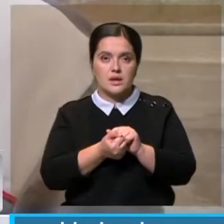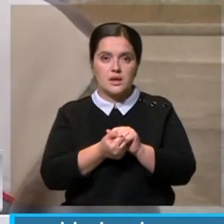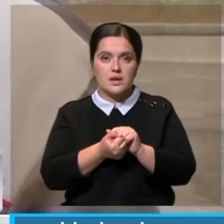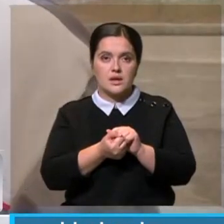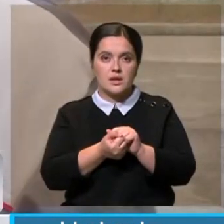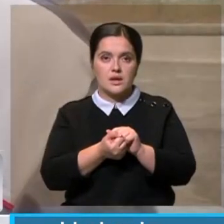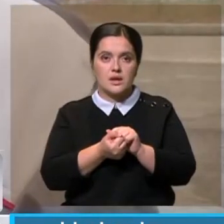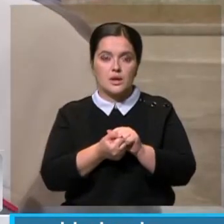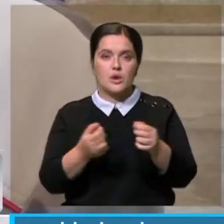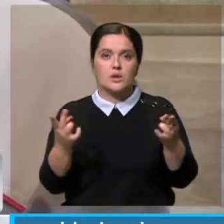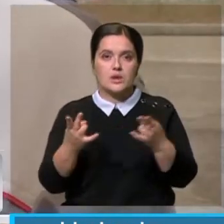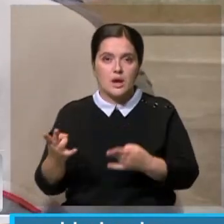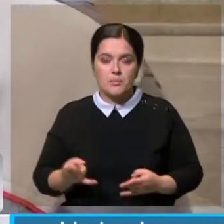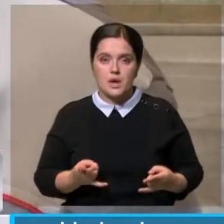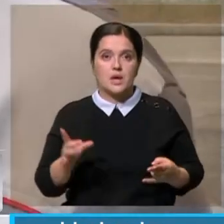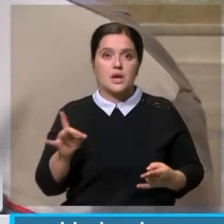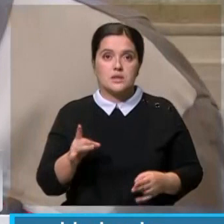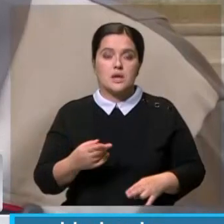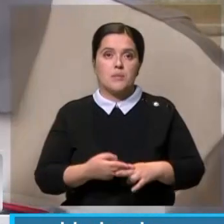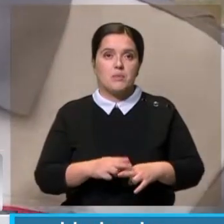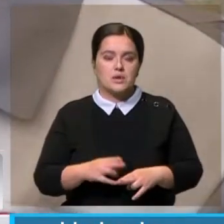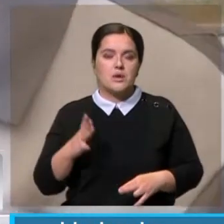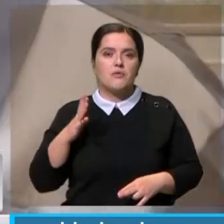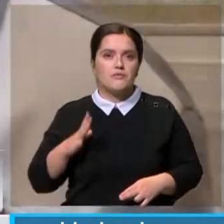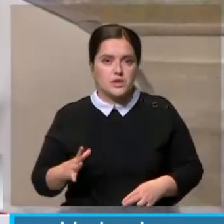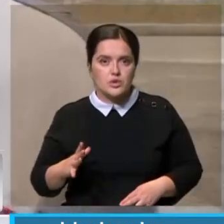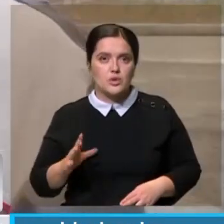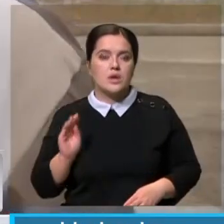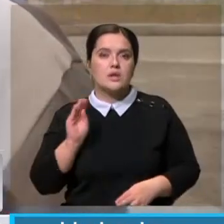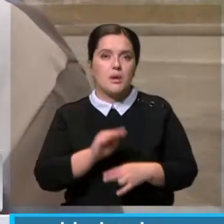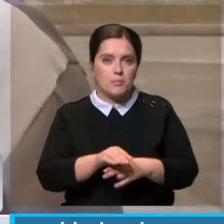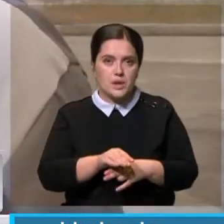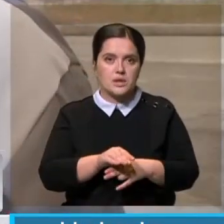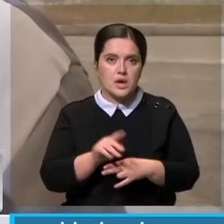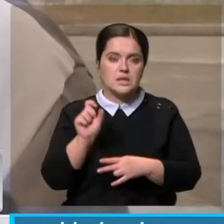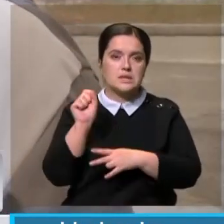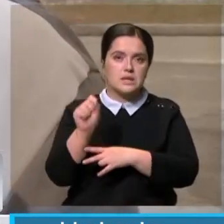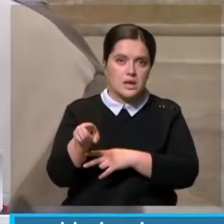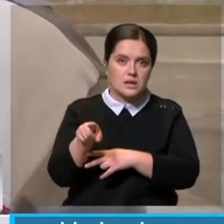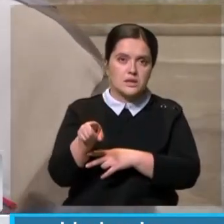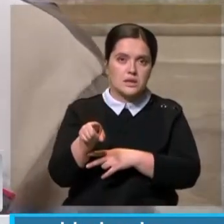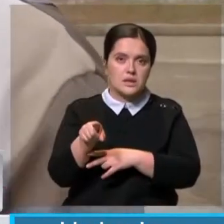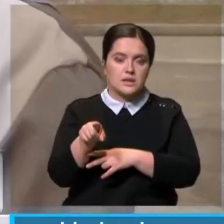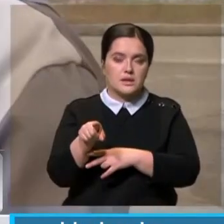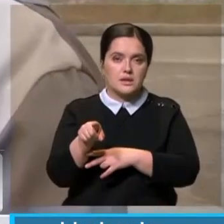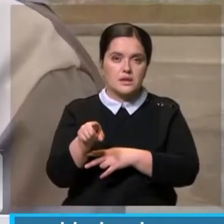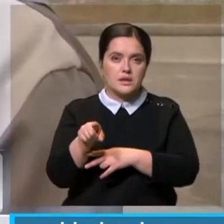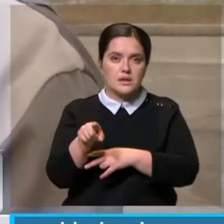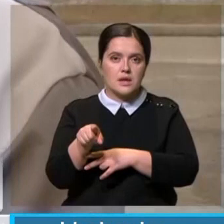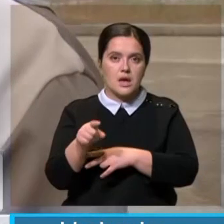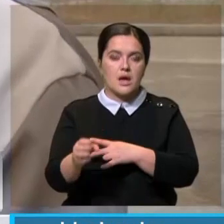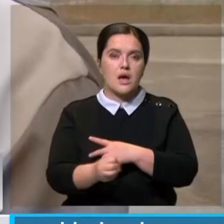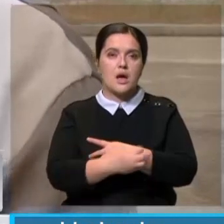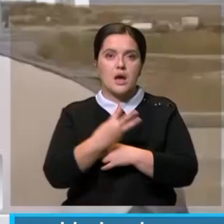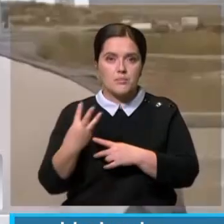необходимых размерах. Поэтому вынуждены мы были дополнительно заказать дробилки, которые обеспечат